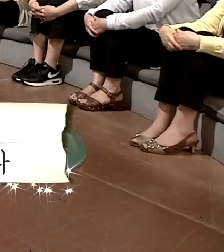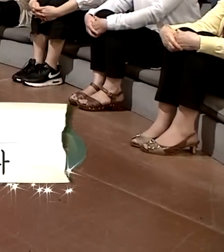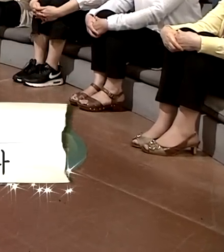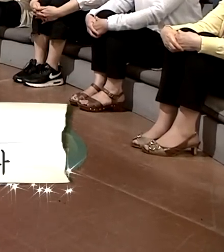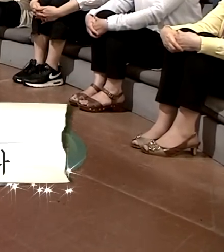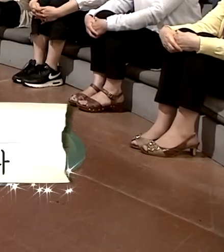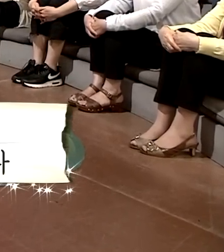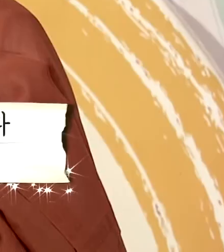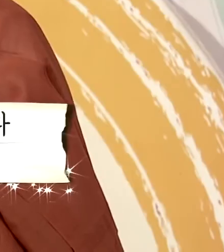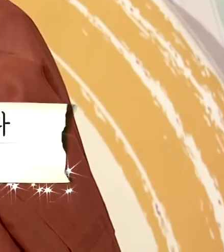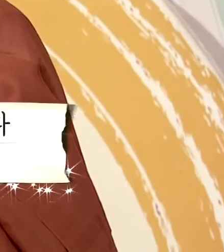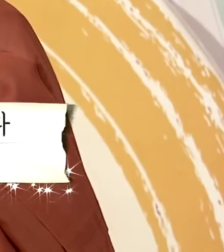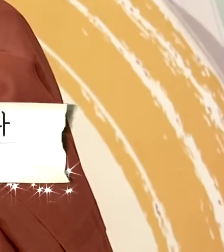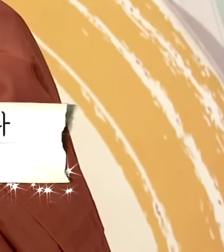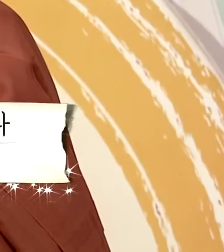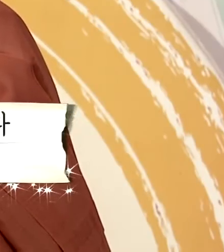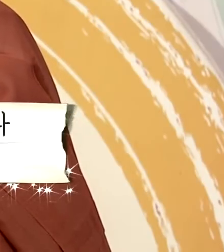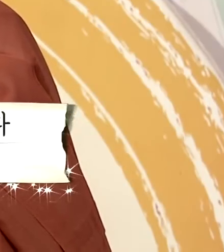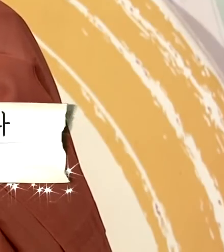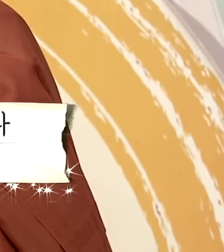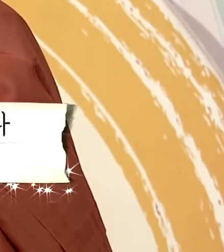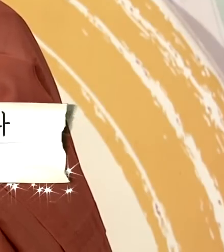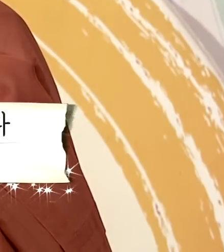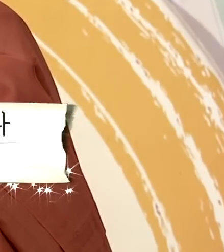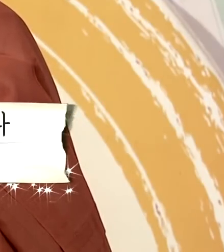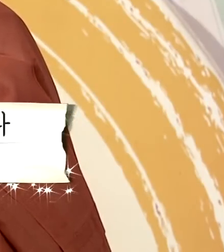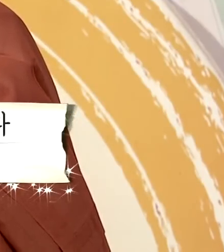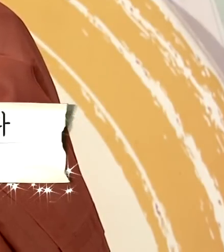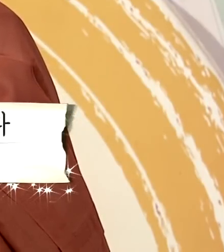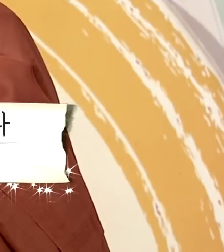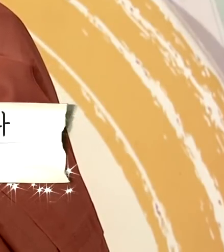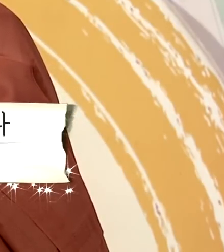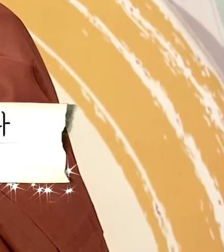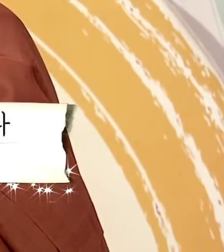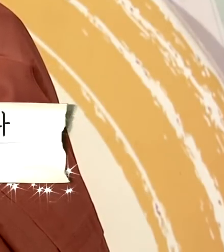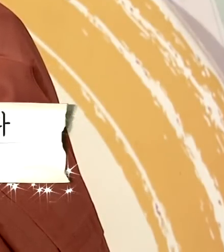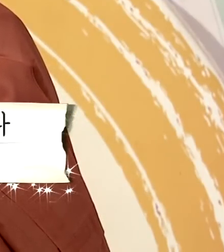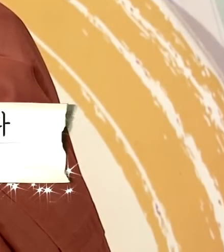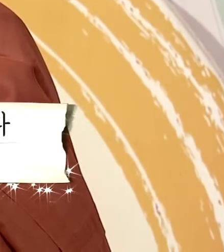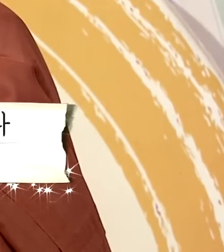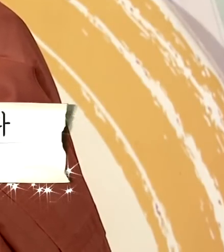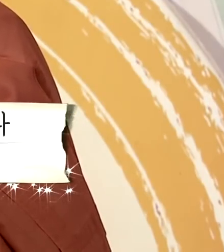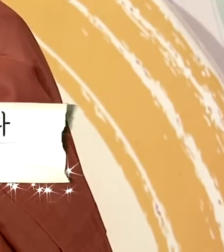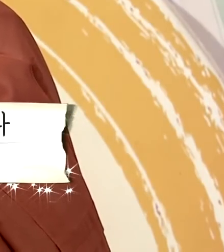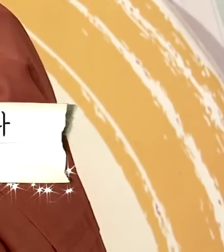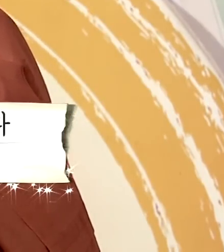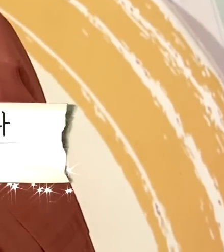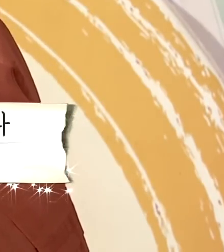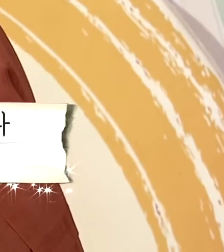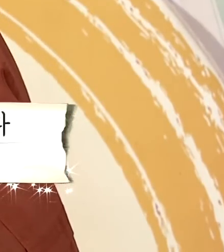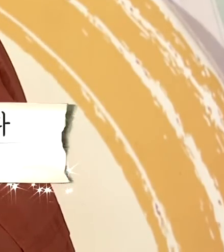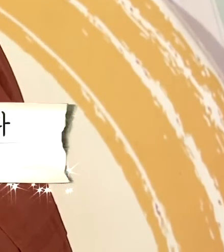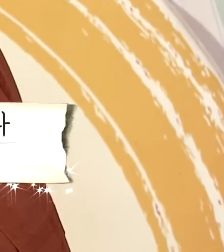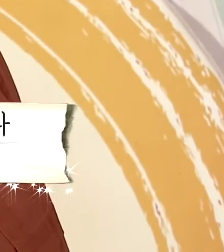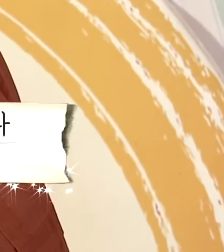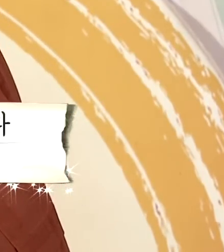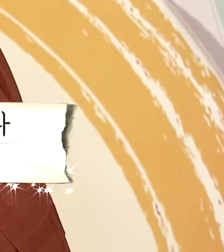받았습니다 저의 마음에 확 하고 와닿으신 분은 지장보살님입니다 제가